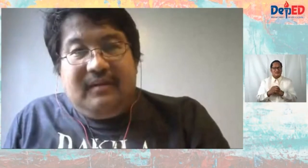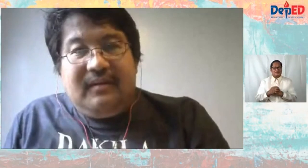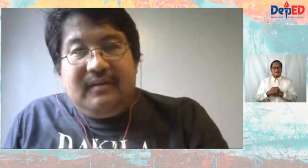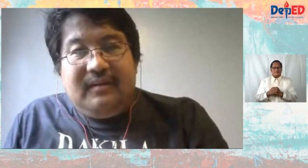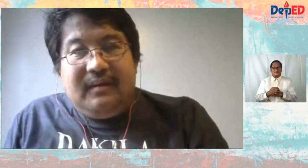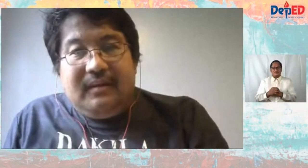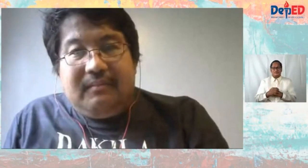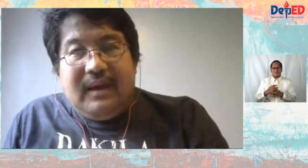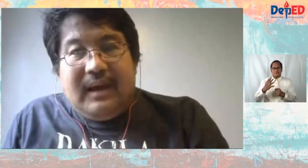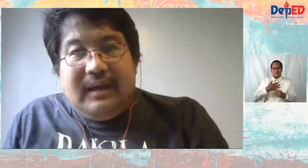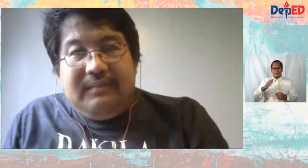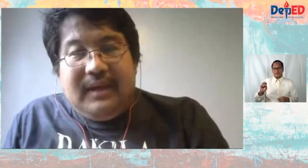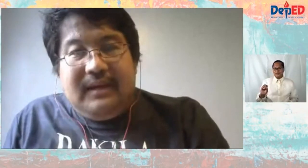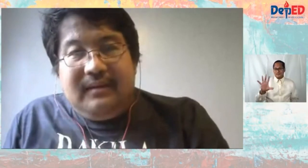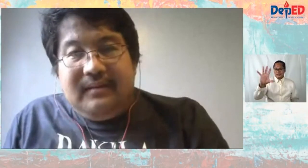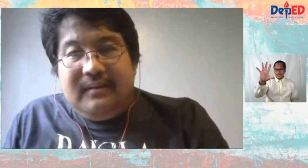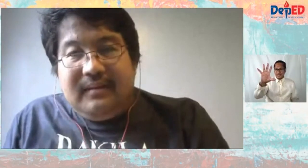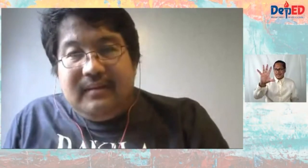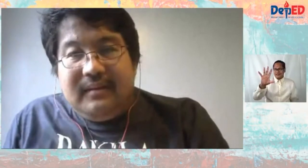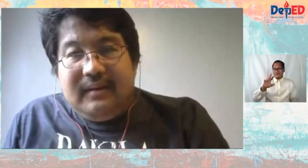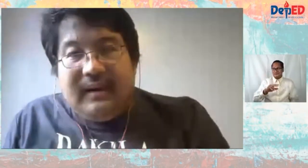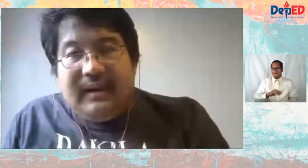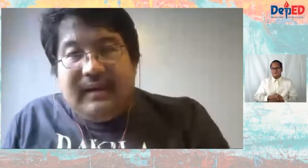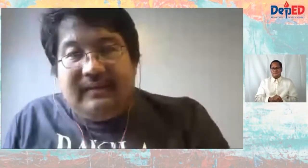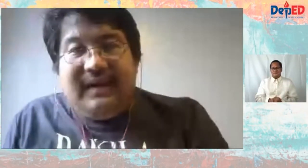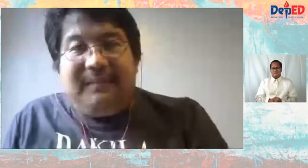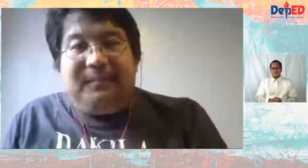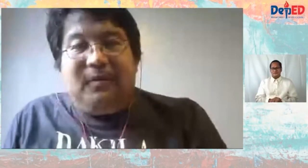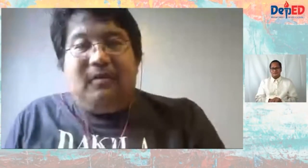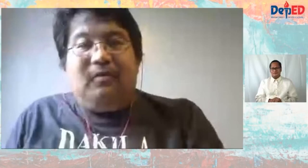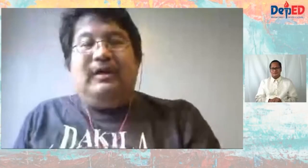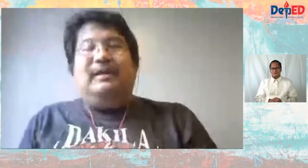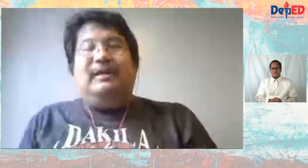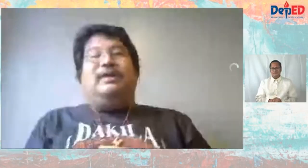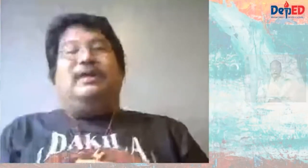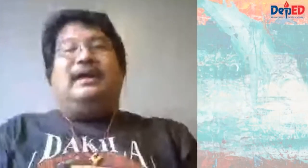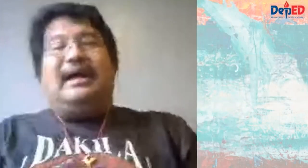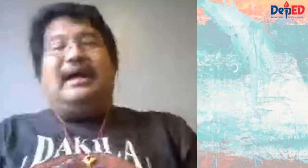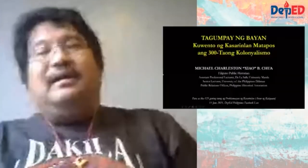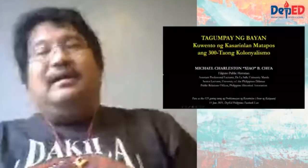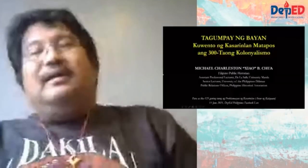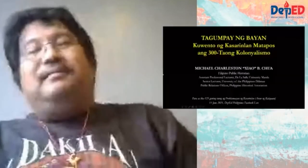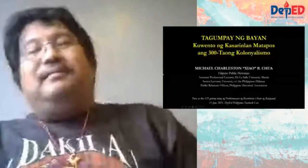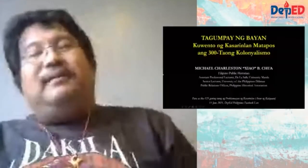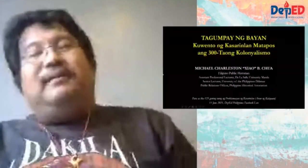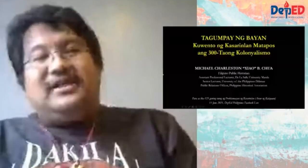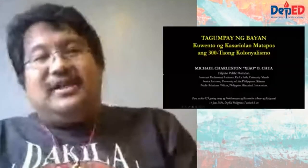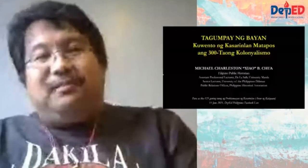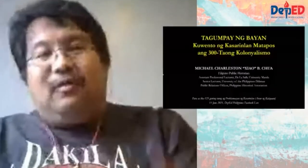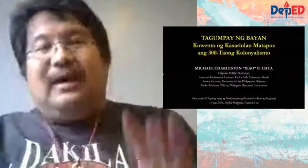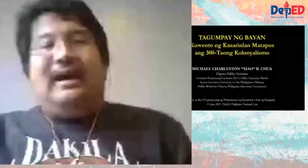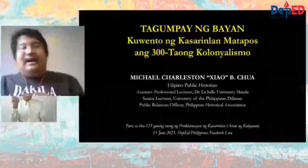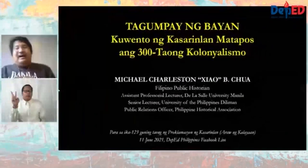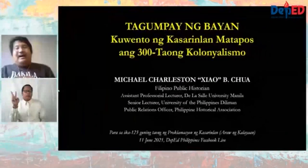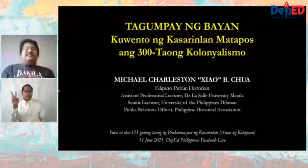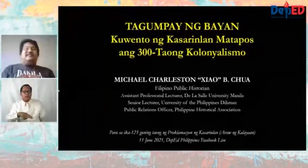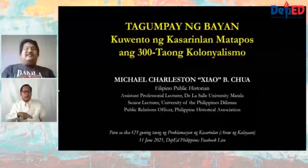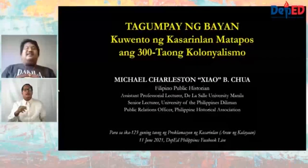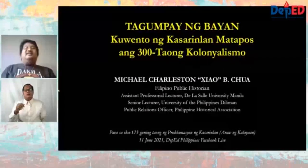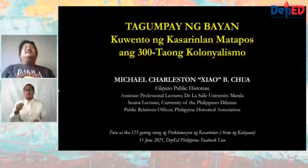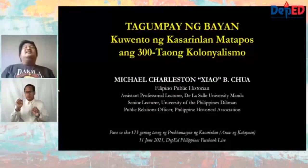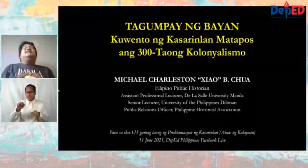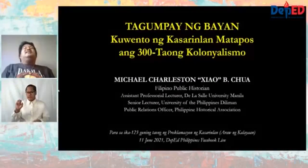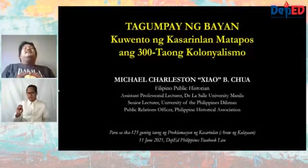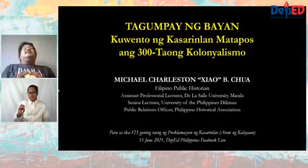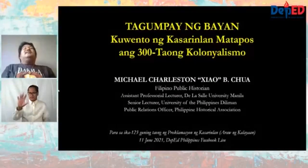screen, mga kaibigan. Ayan. Sana po, kung hindi po nakikita, paki-flash na po ang share